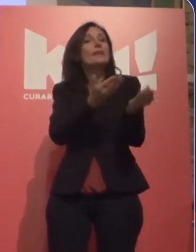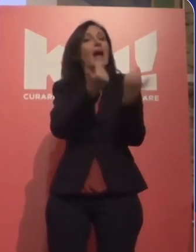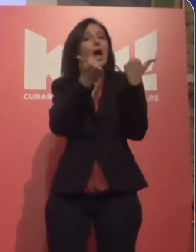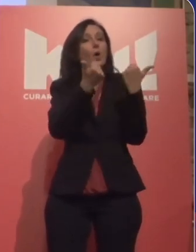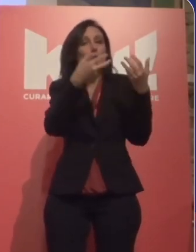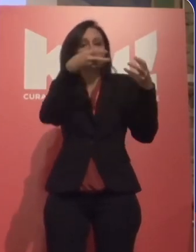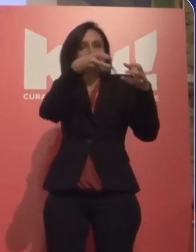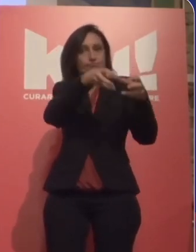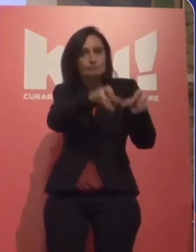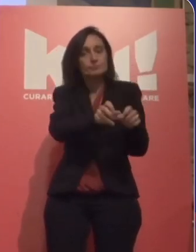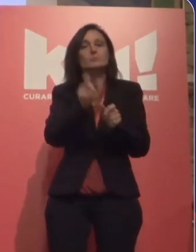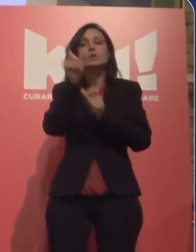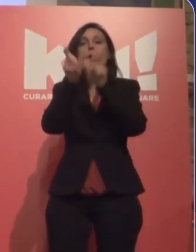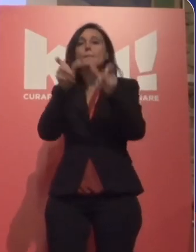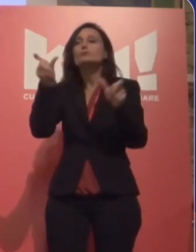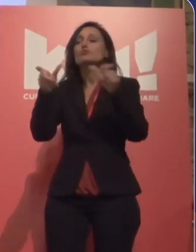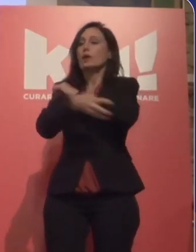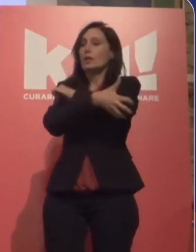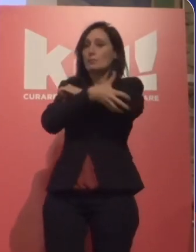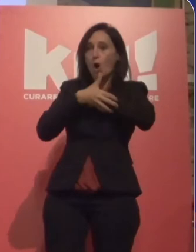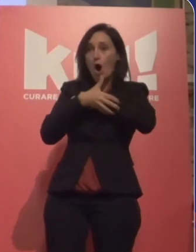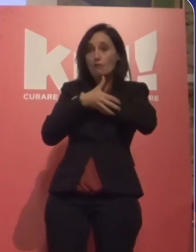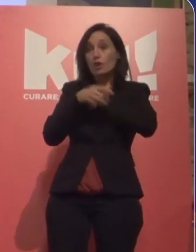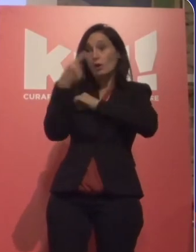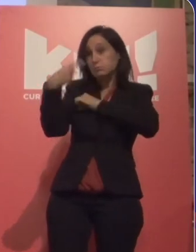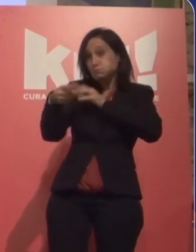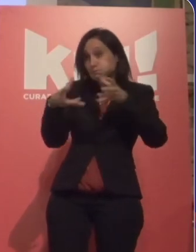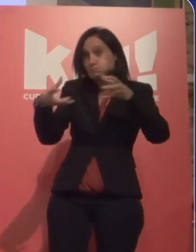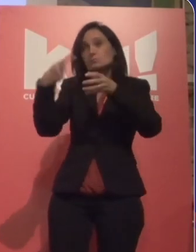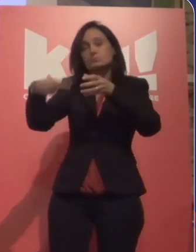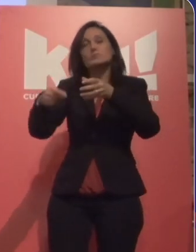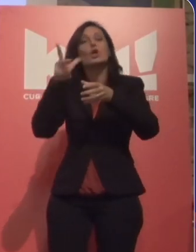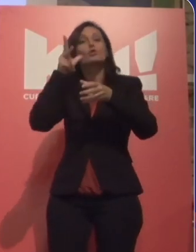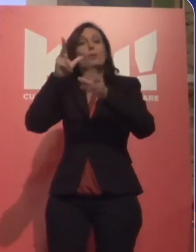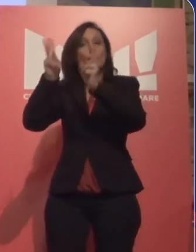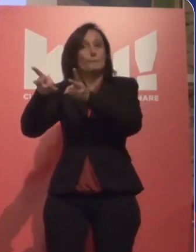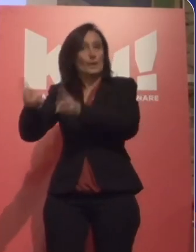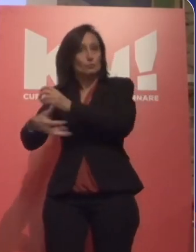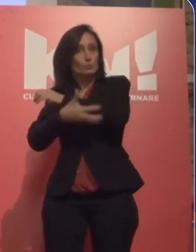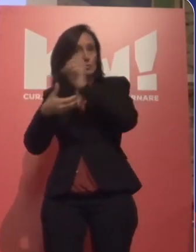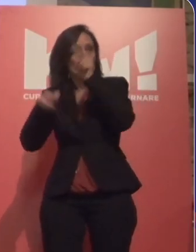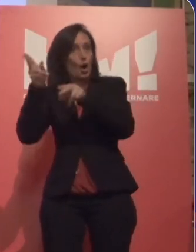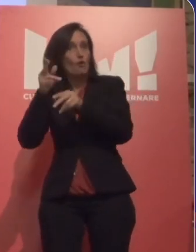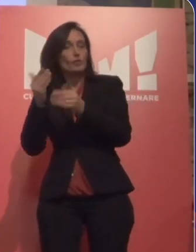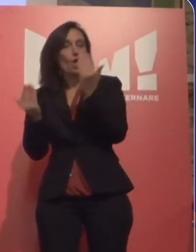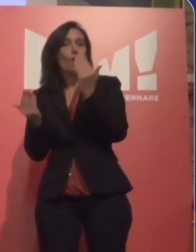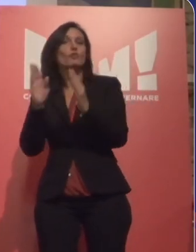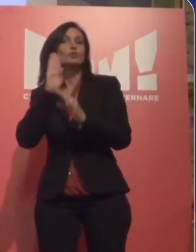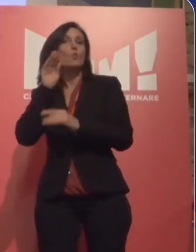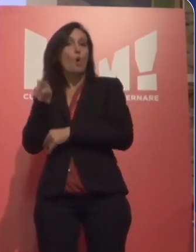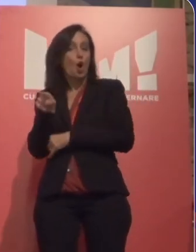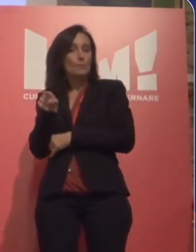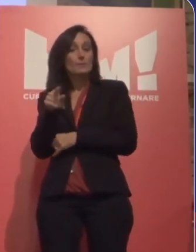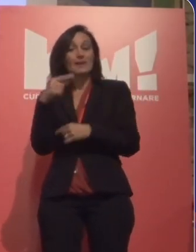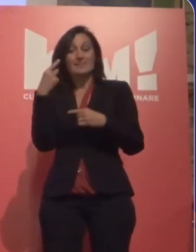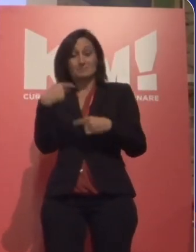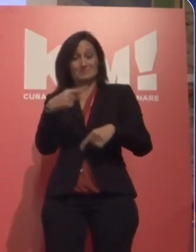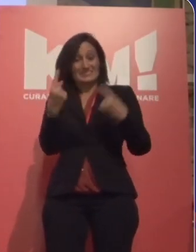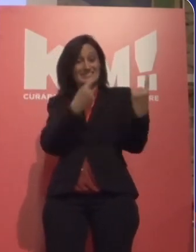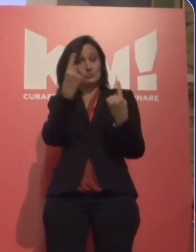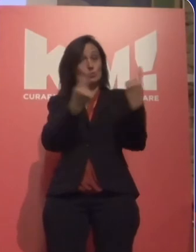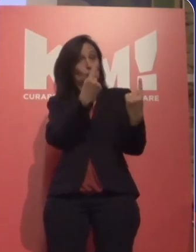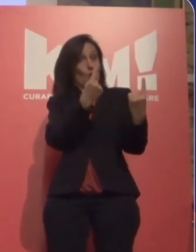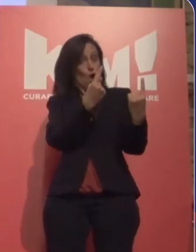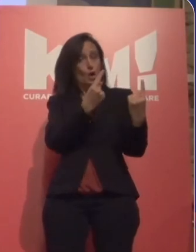le persone in particolare delle donne rispetto agli uomini ecco in quelle persone c'è stato chi ha detto facciamo saltare